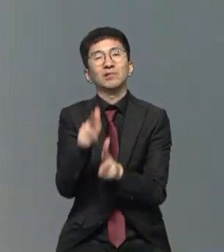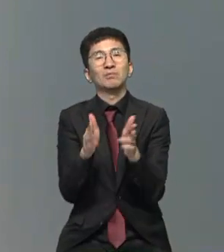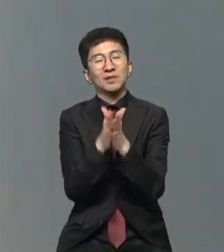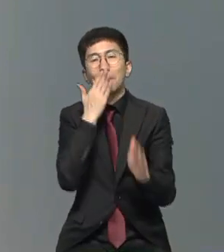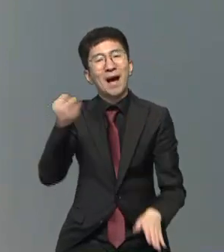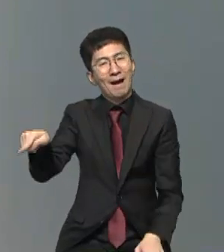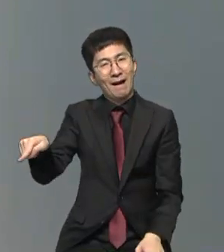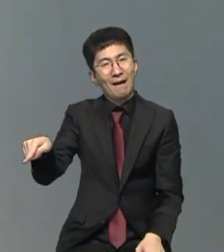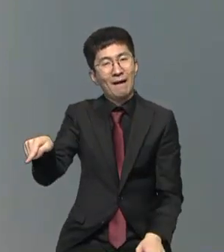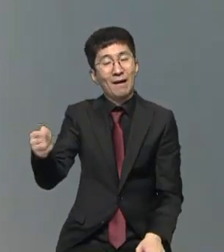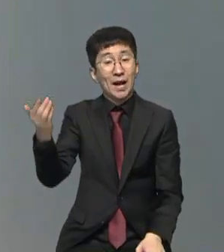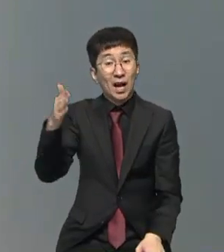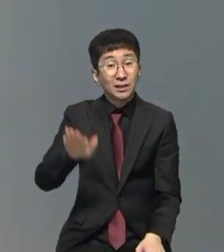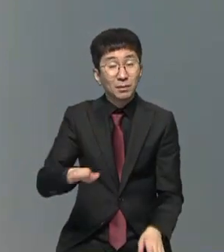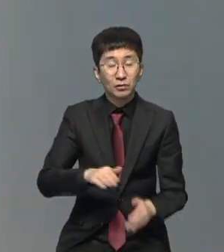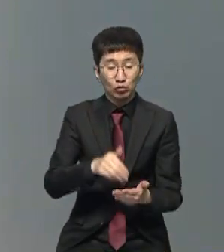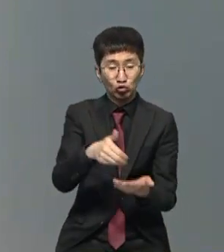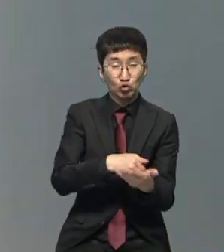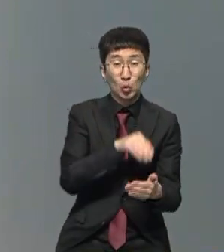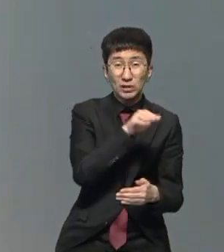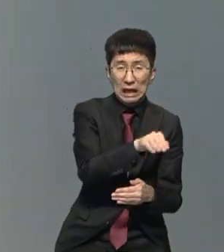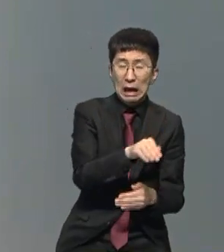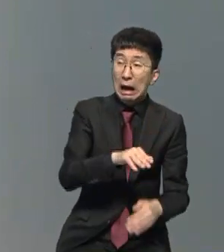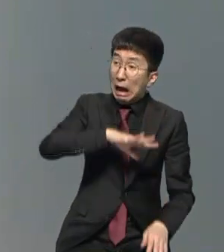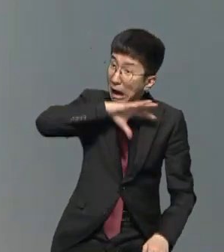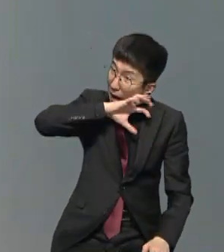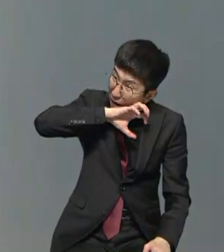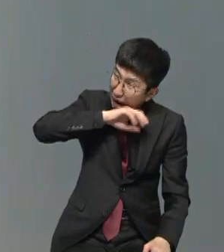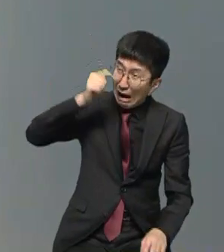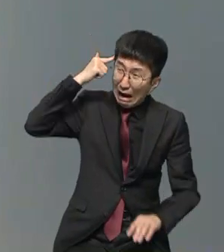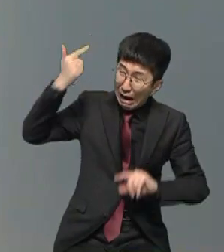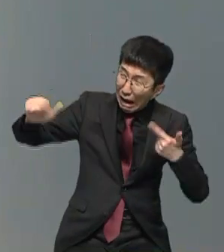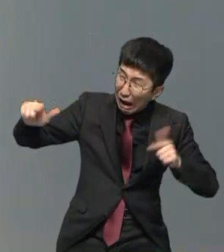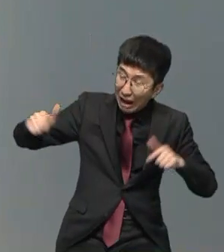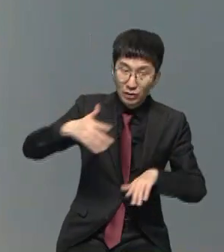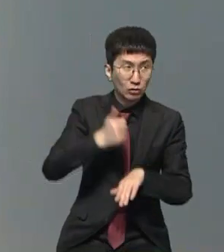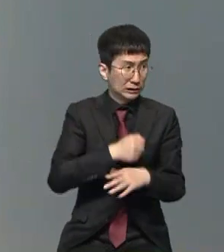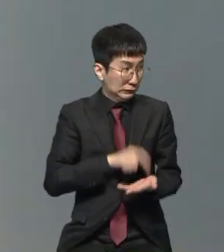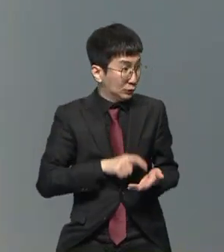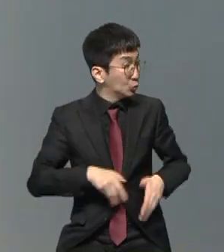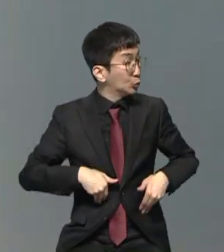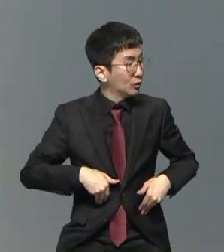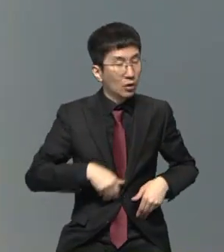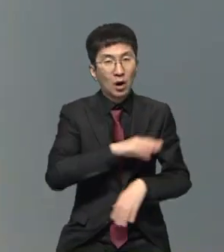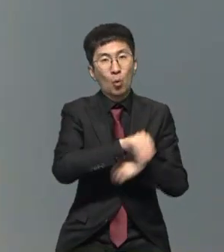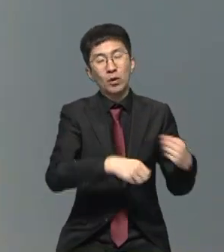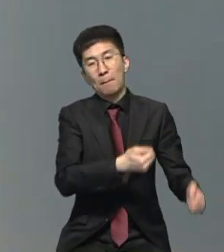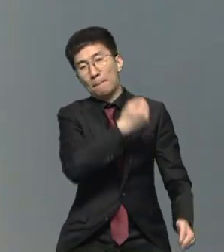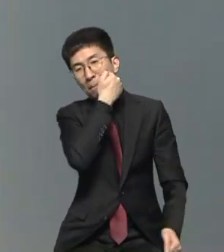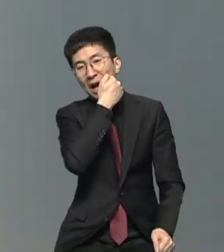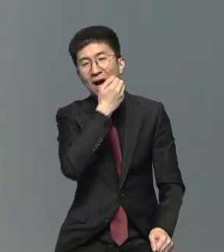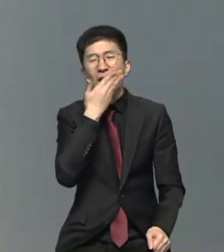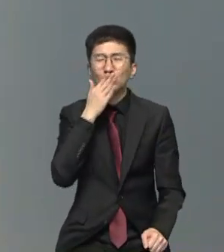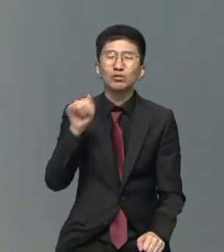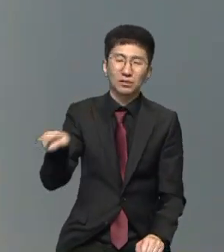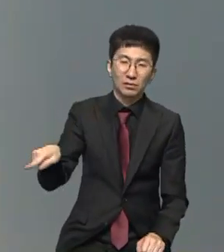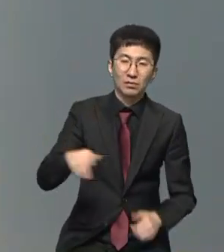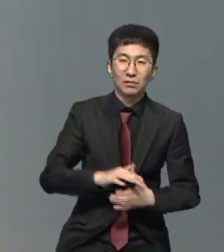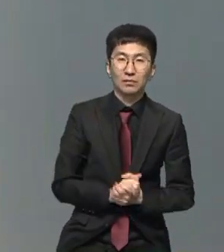아닙니다. 하지만 기존 중고차 업계의 반발이 거센 상황에서 서두르다가 역풍을 맞을 수 있는 선택을 하진 않을 걸로